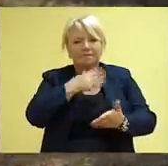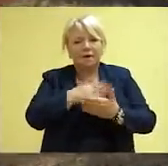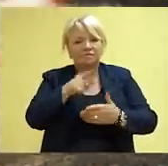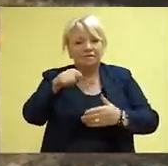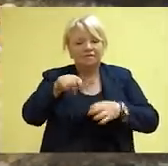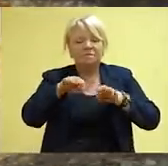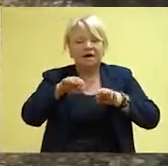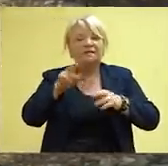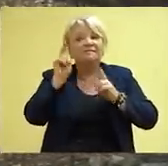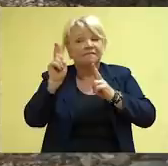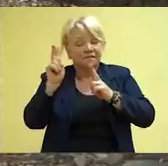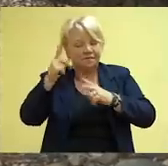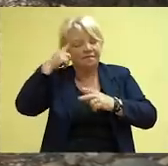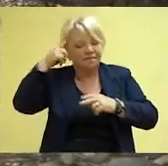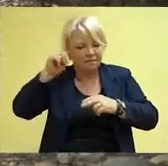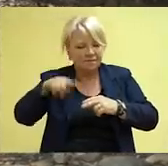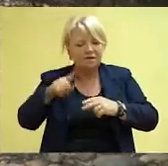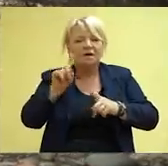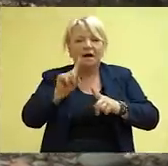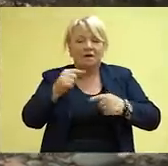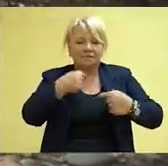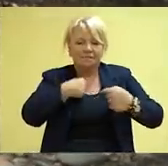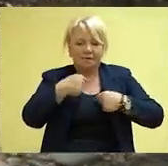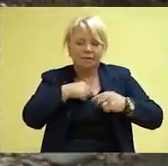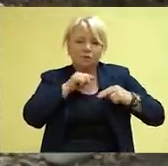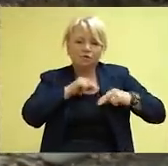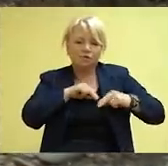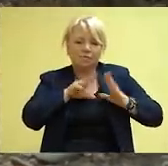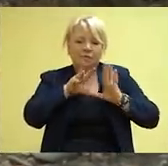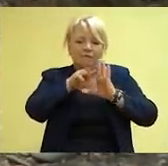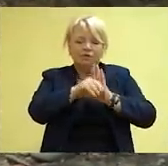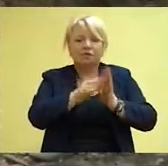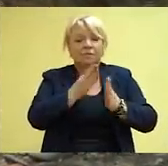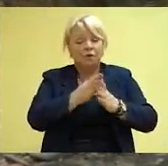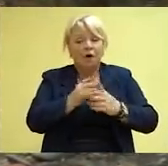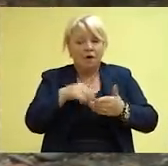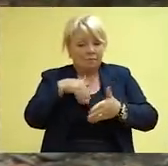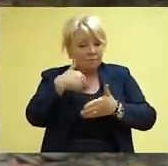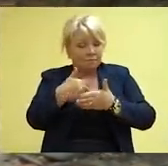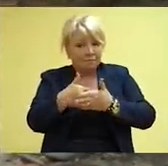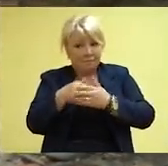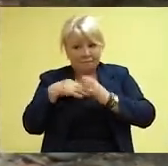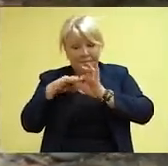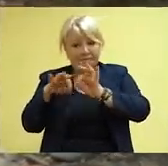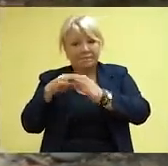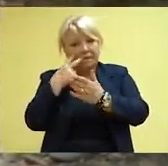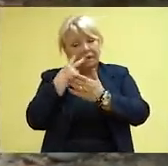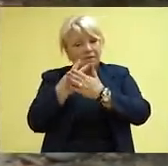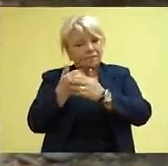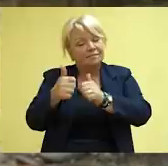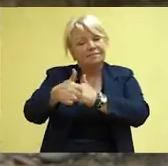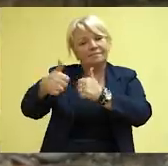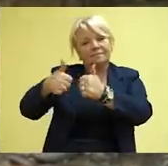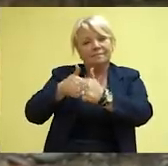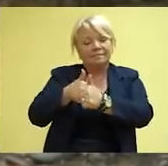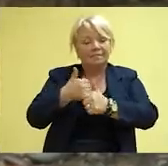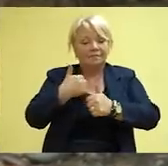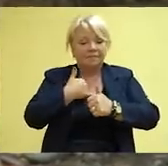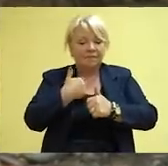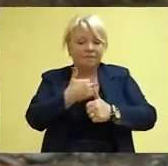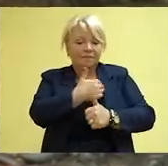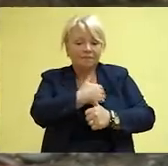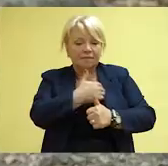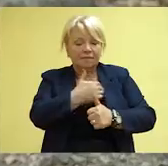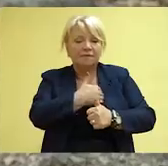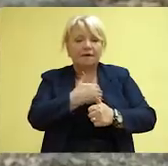მანქანა ვისიც არის, რა არის, რა წვალება და რა შრომა არის ჩადებული. უშუალოდ სანამ გადავალ თვითონ ავტომობილის აღწერაზე და